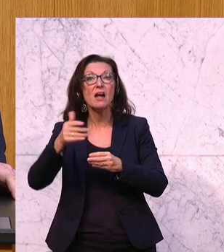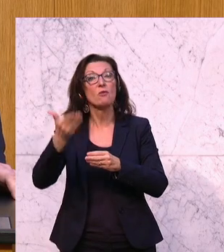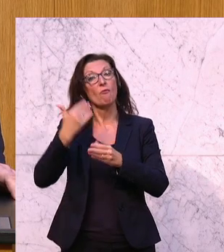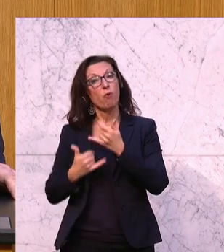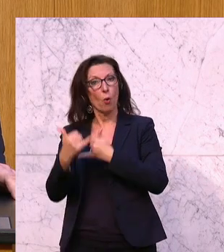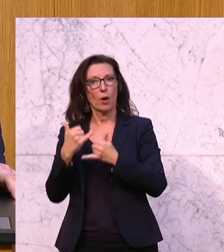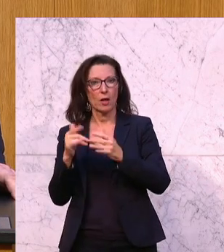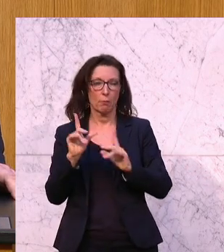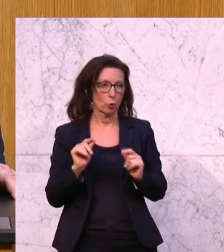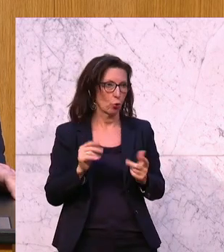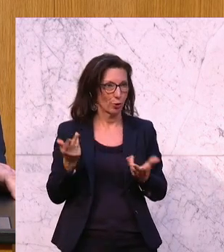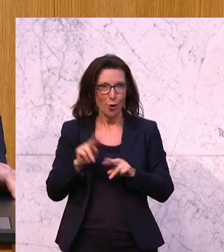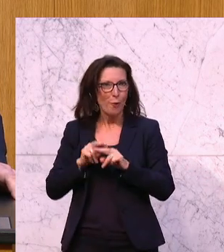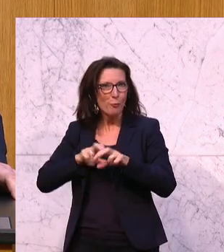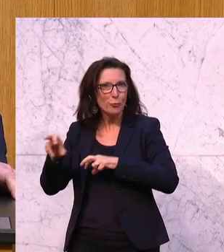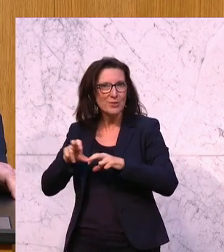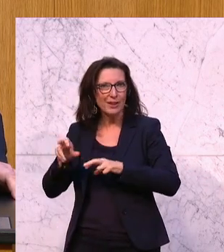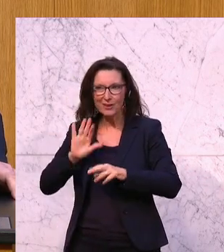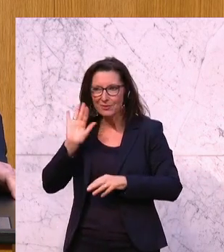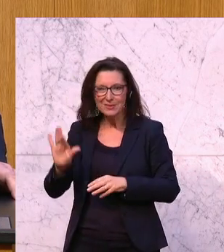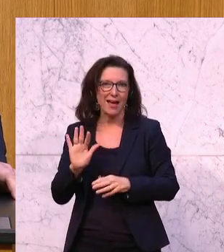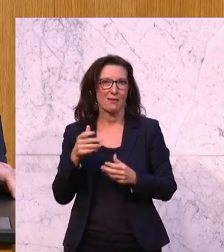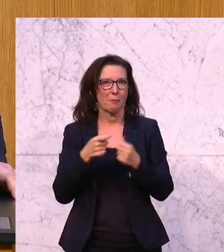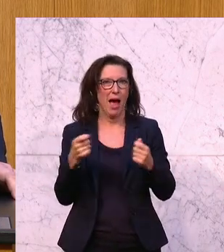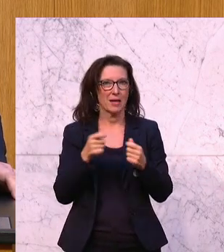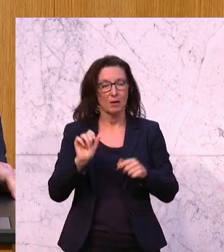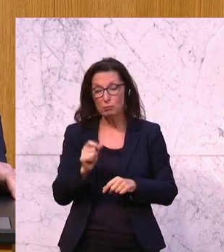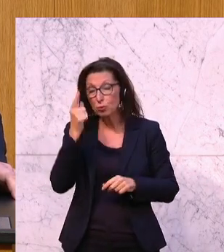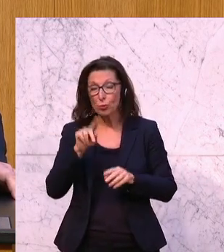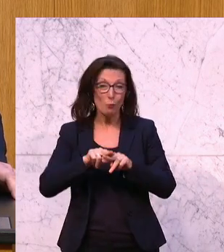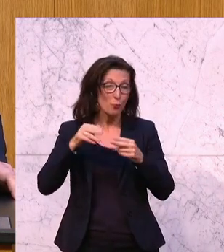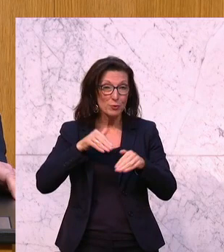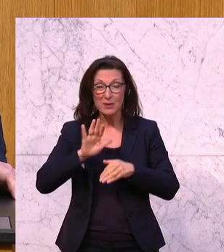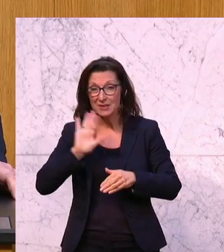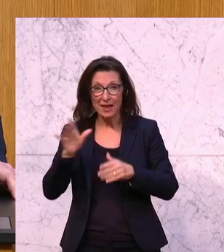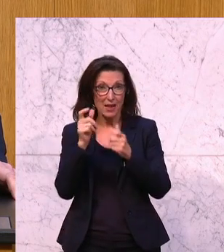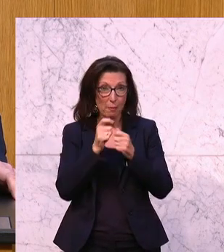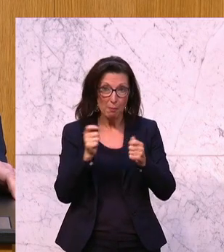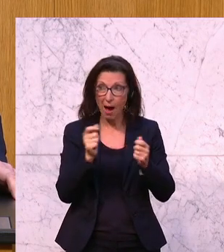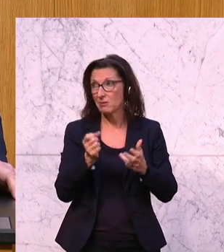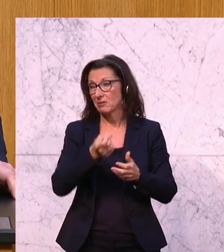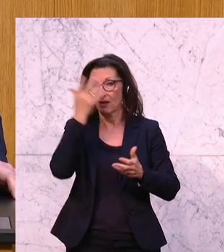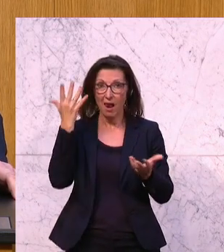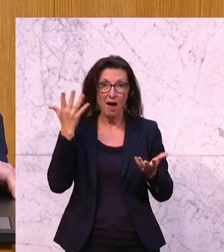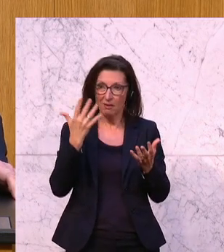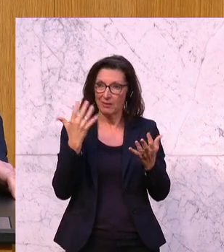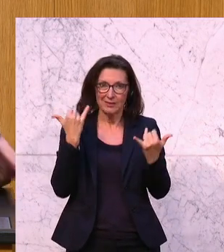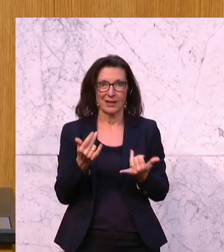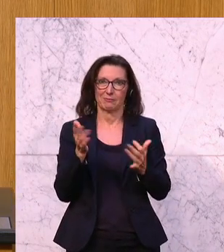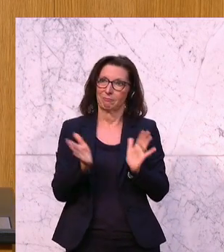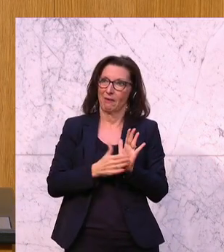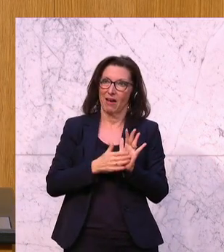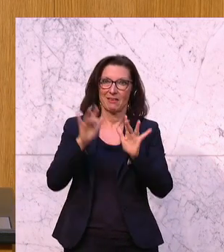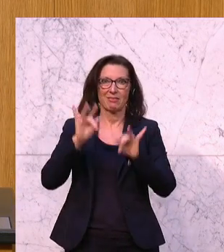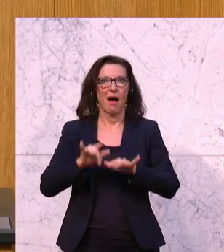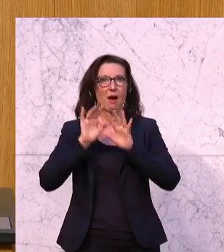die Maßnahmen, die diese Bundesregierung und vor allem unser Bundesminister Martin Kocher getroffen haben, natürlich auch wirken. Wichtig ist noch,